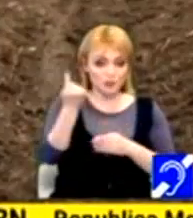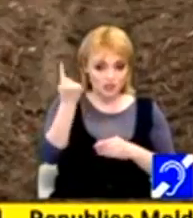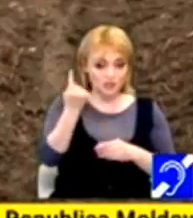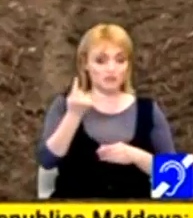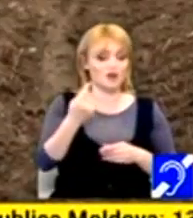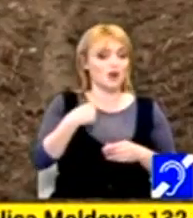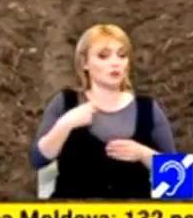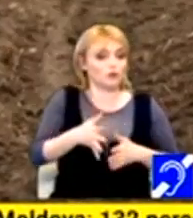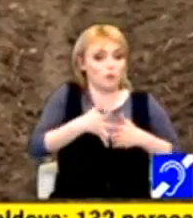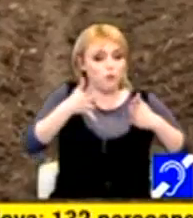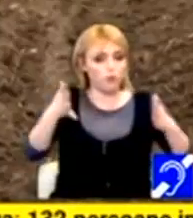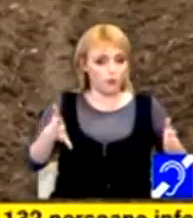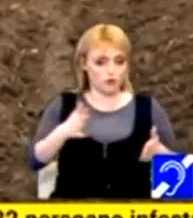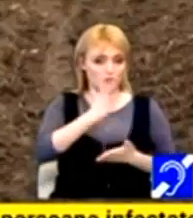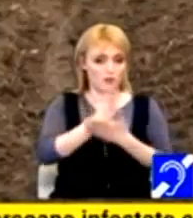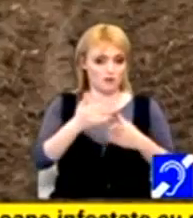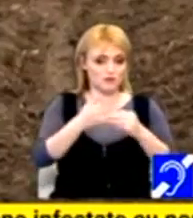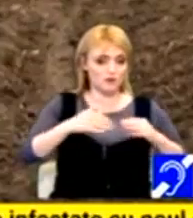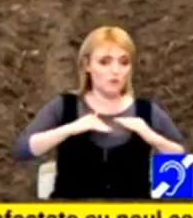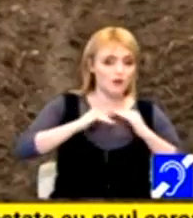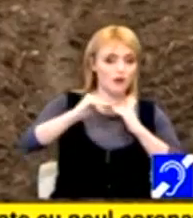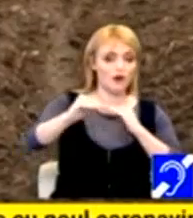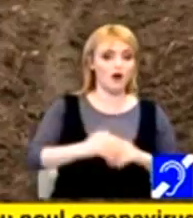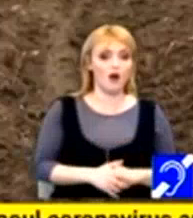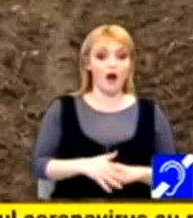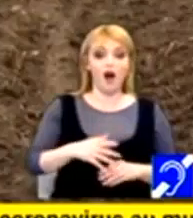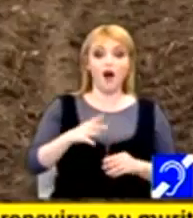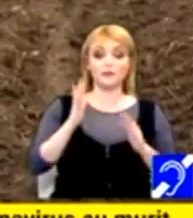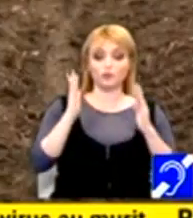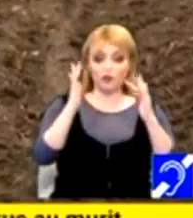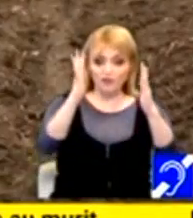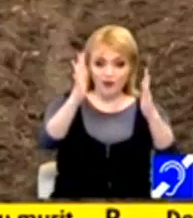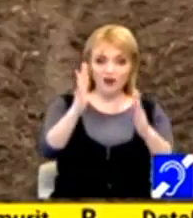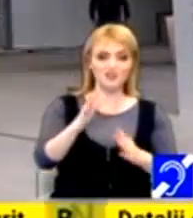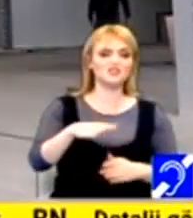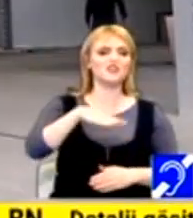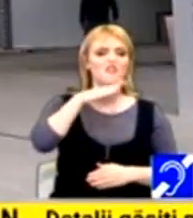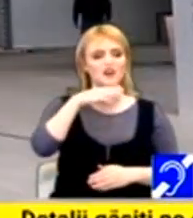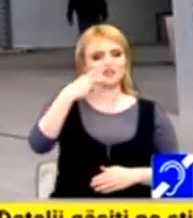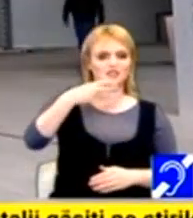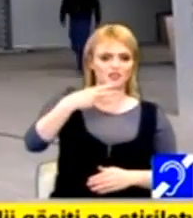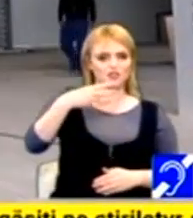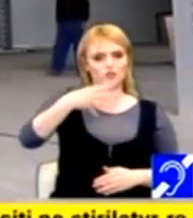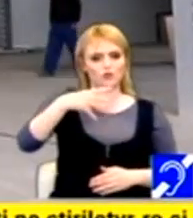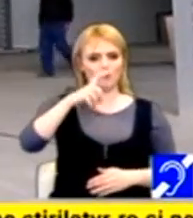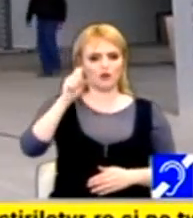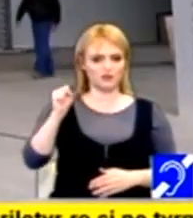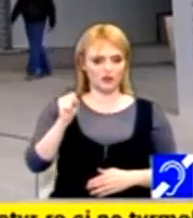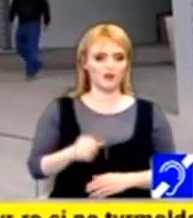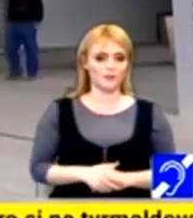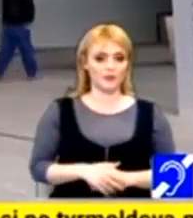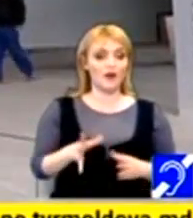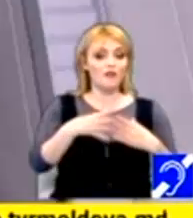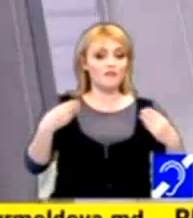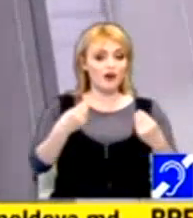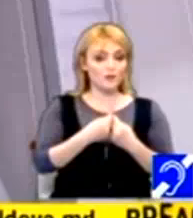Pentru o livadă e destul 30-40 de hectare să ai câteva sorturi. Familia vrea ca în următorul an să-și